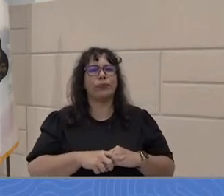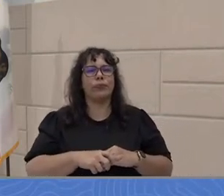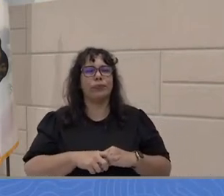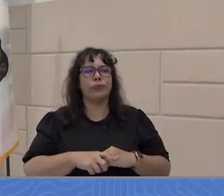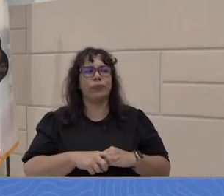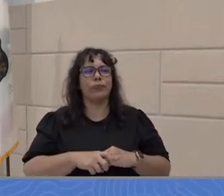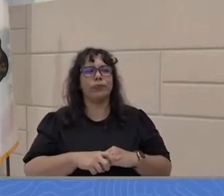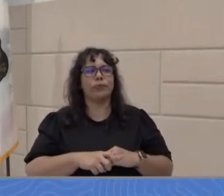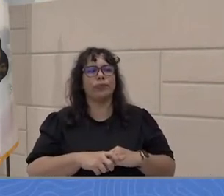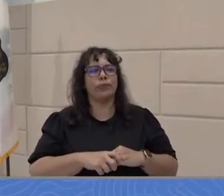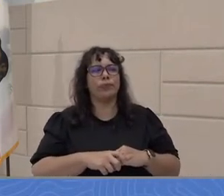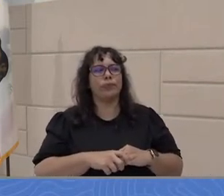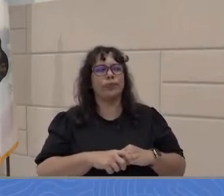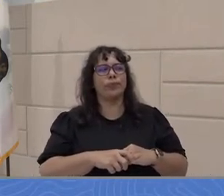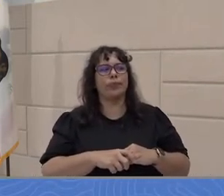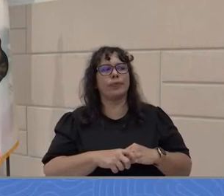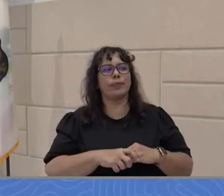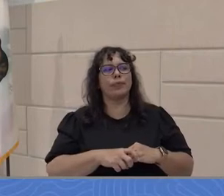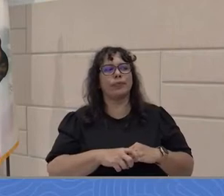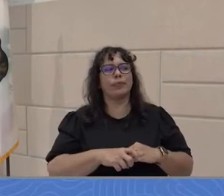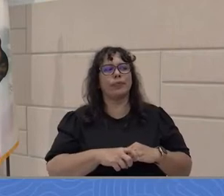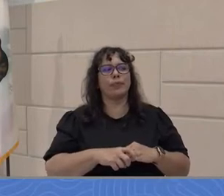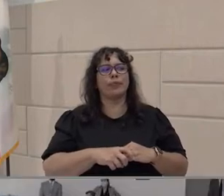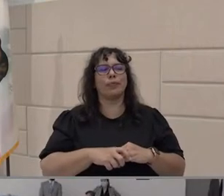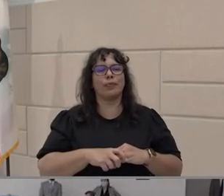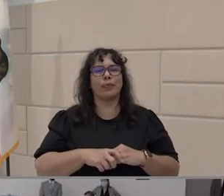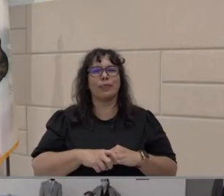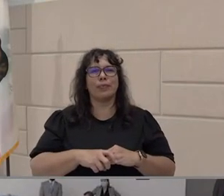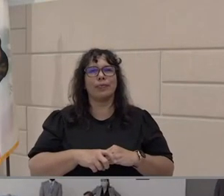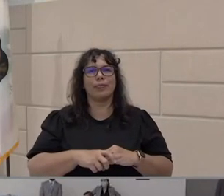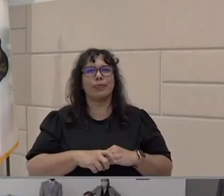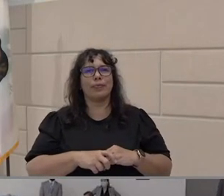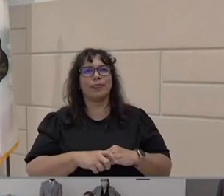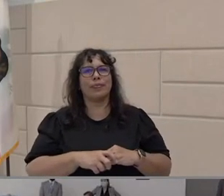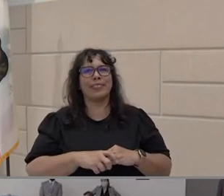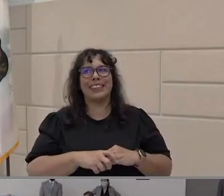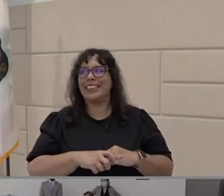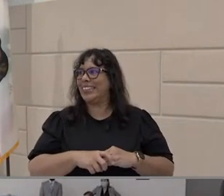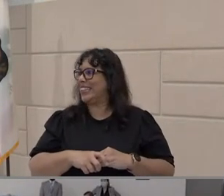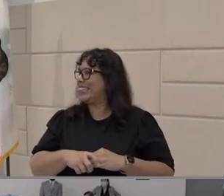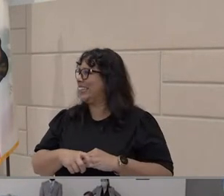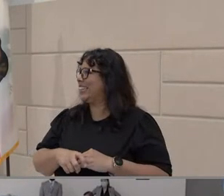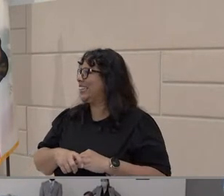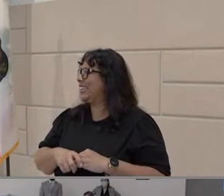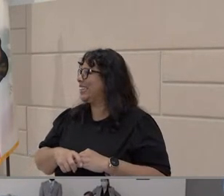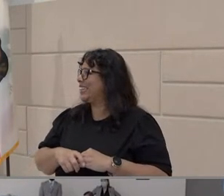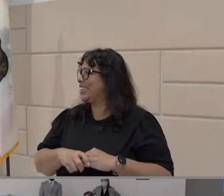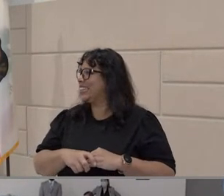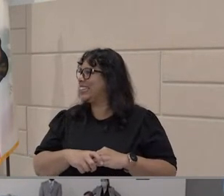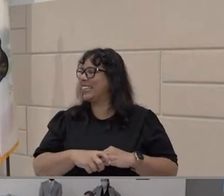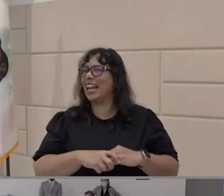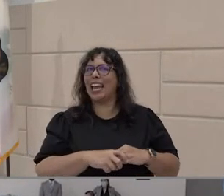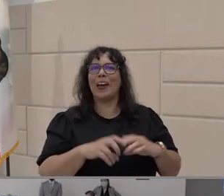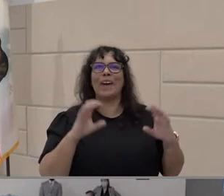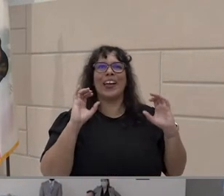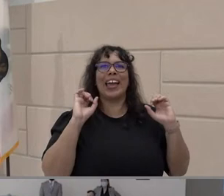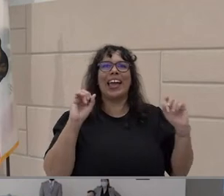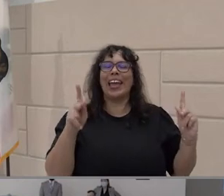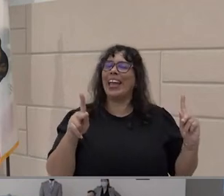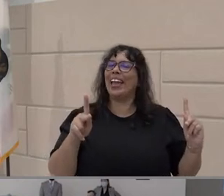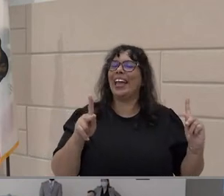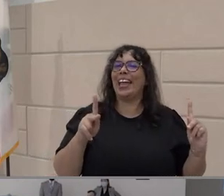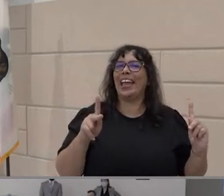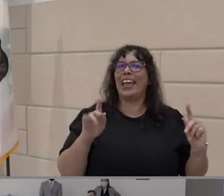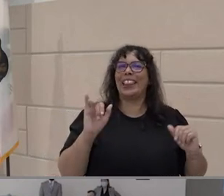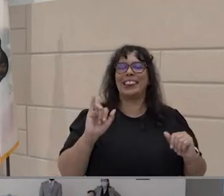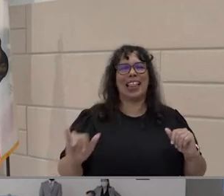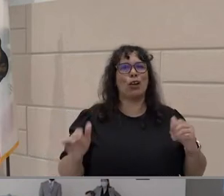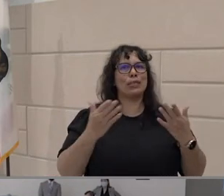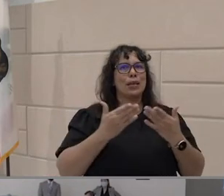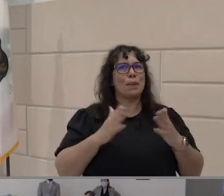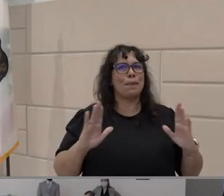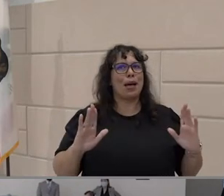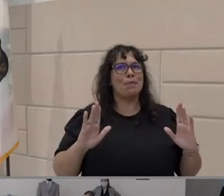ស្ដាប់